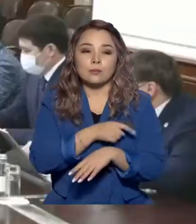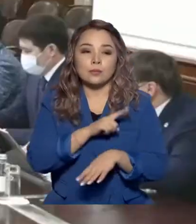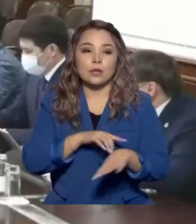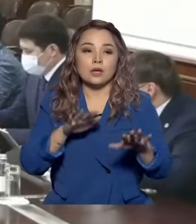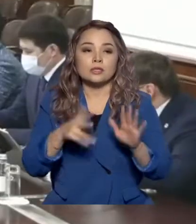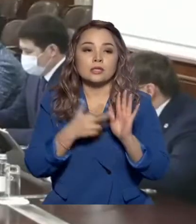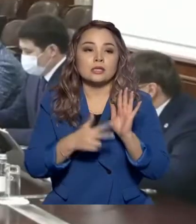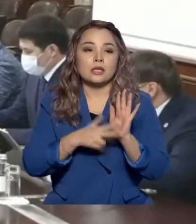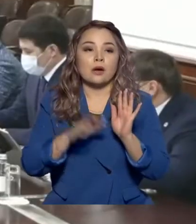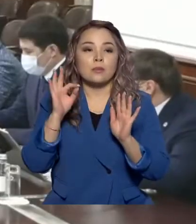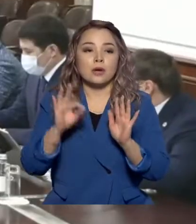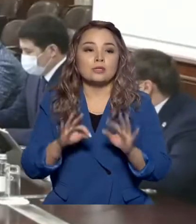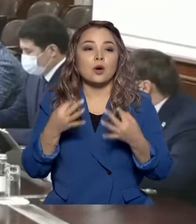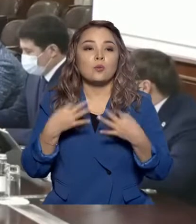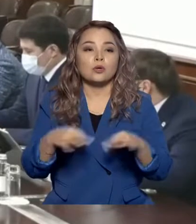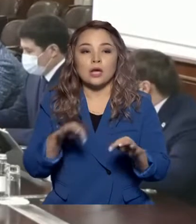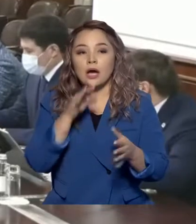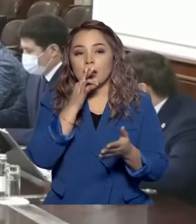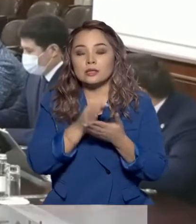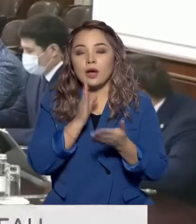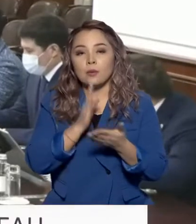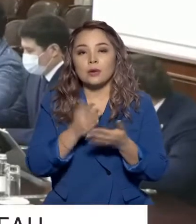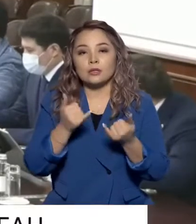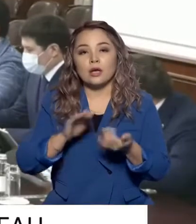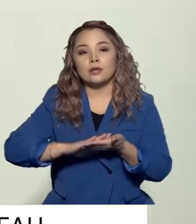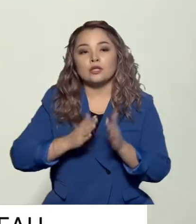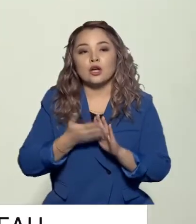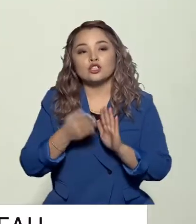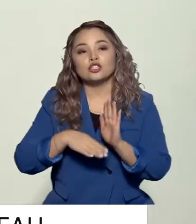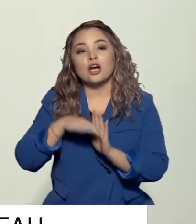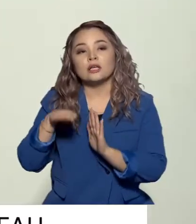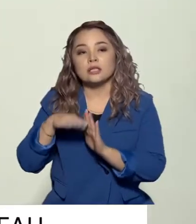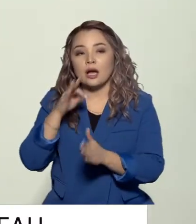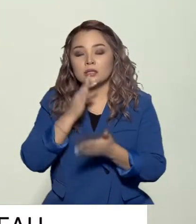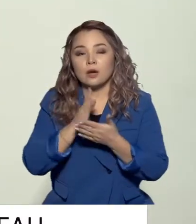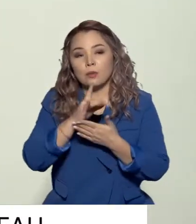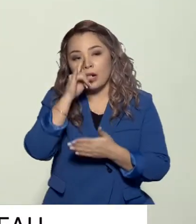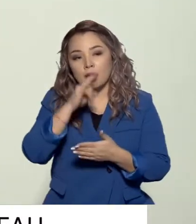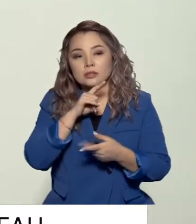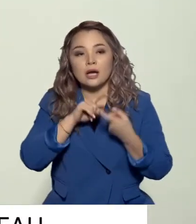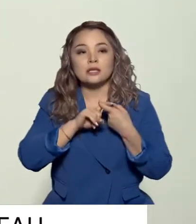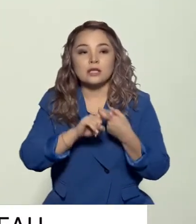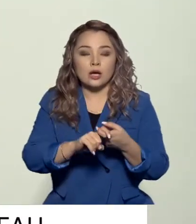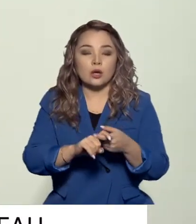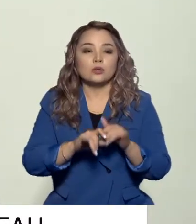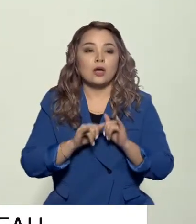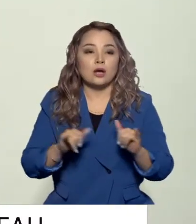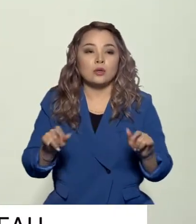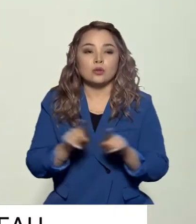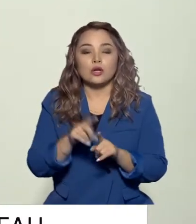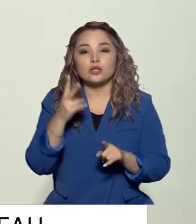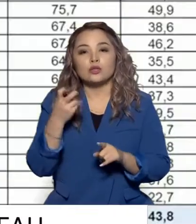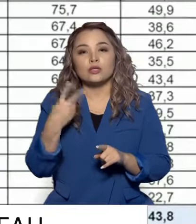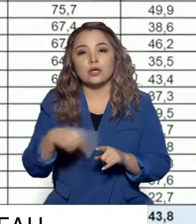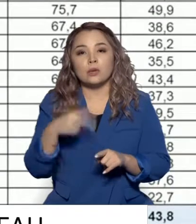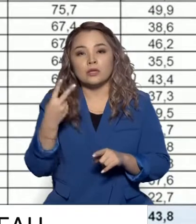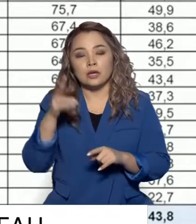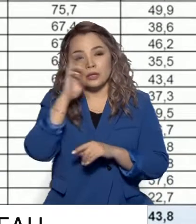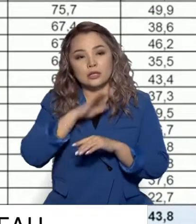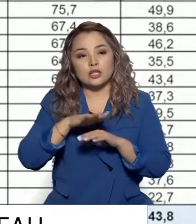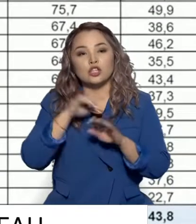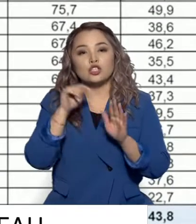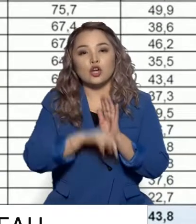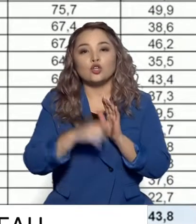орындардың 80% босағанын жеткізді. Яғни эпид жағдай жақсарып келеді. Қазақстан індеттің таралуы бойынша 222 елдің